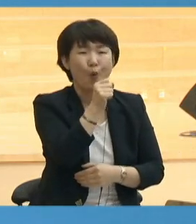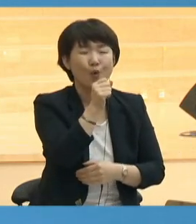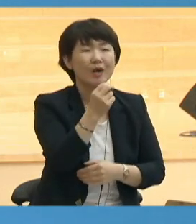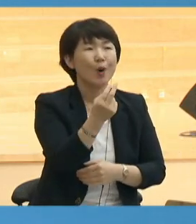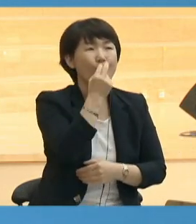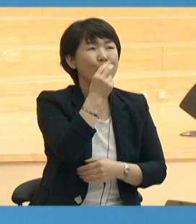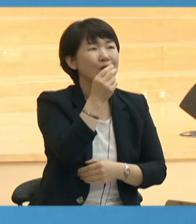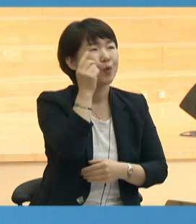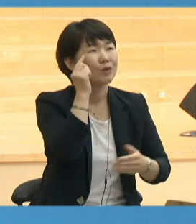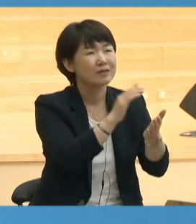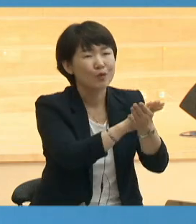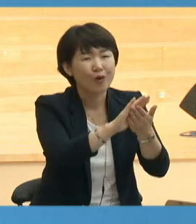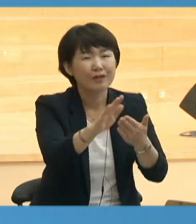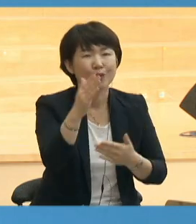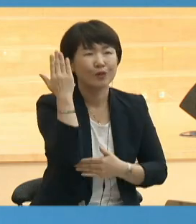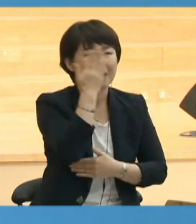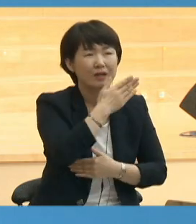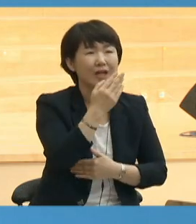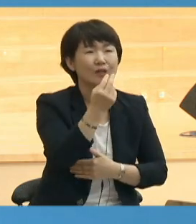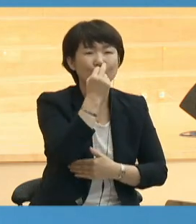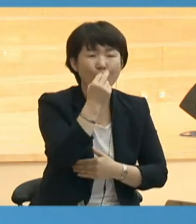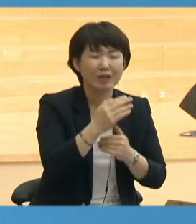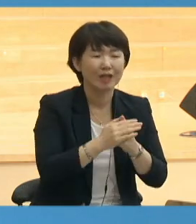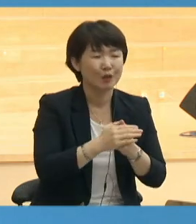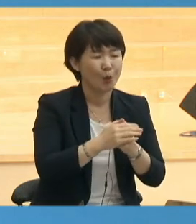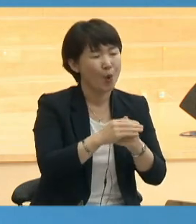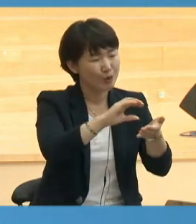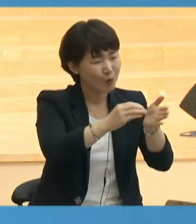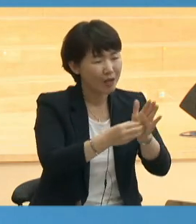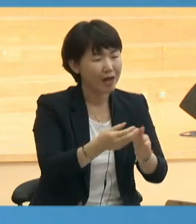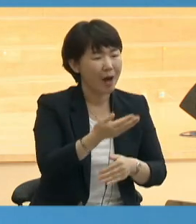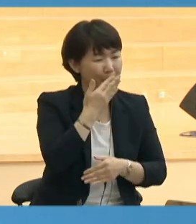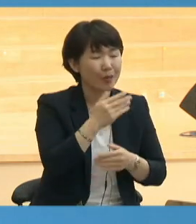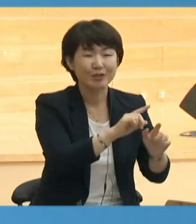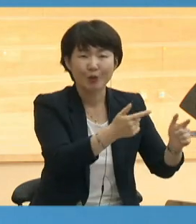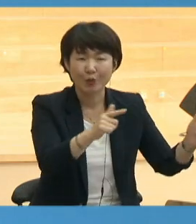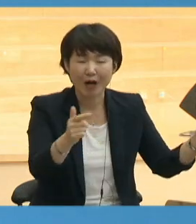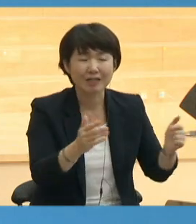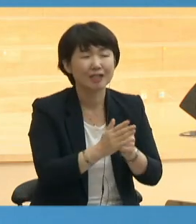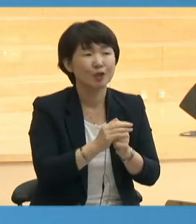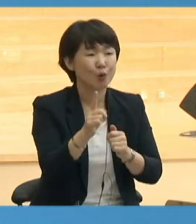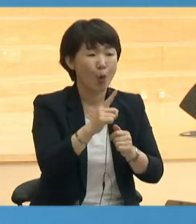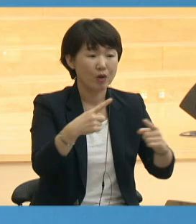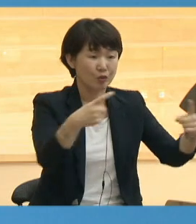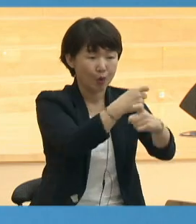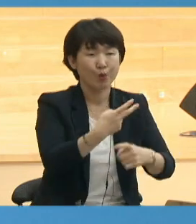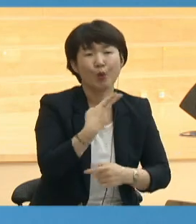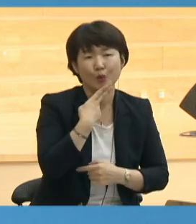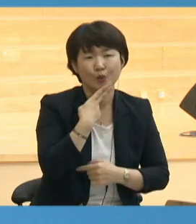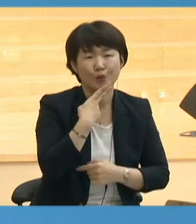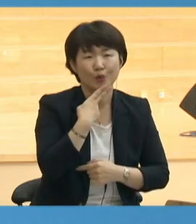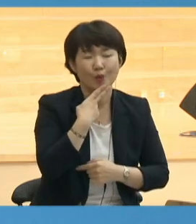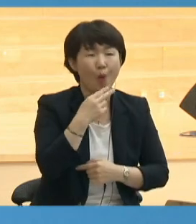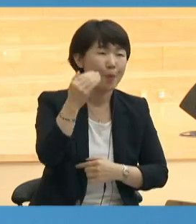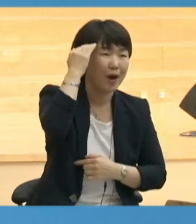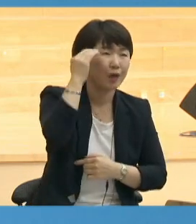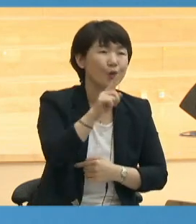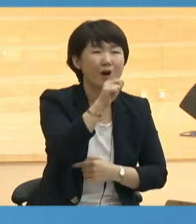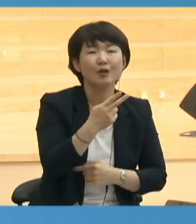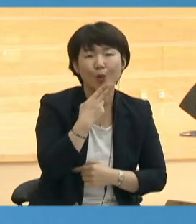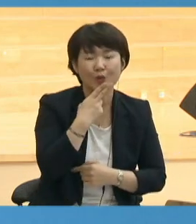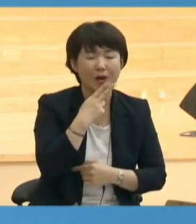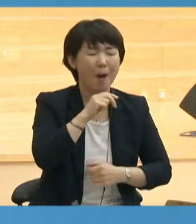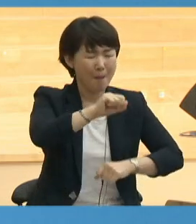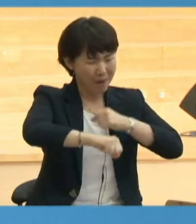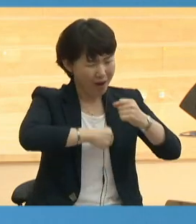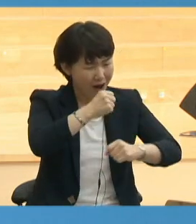공기 그리고 또 적절한 또 음식 그리고 전혀 뭐야 천적이 없어 방의 감천 의 없어 시릴